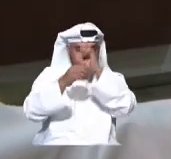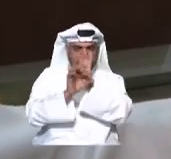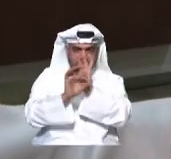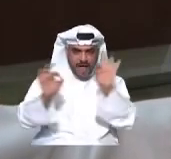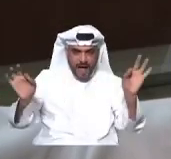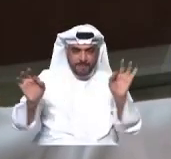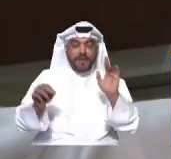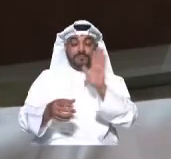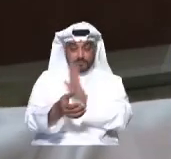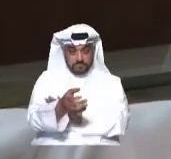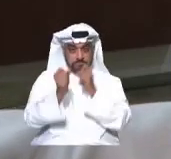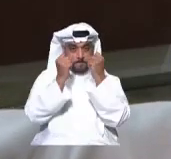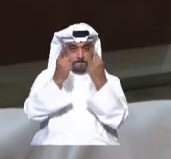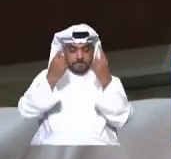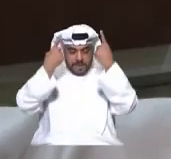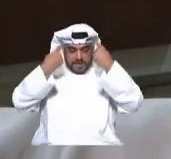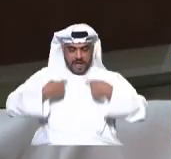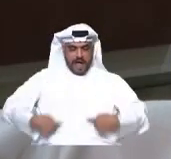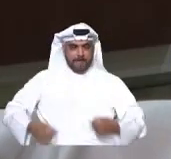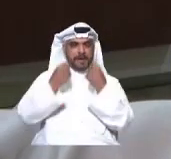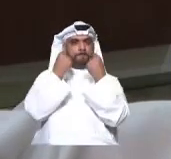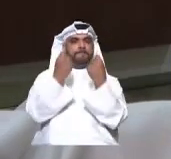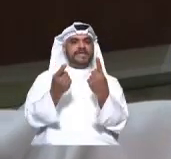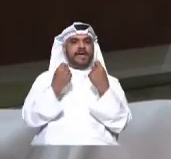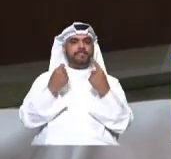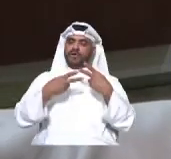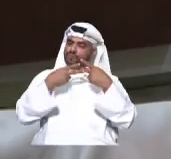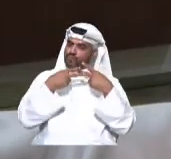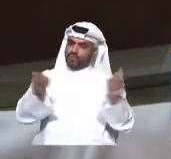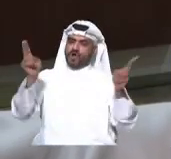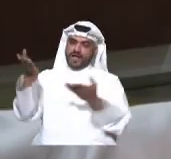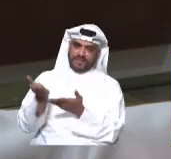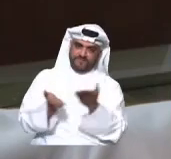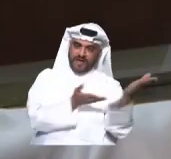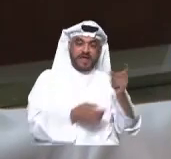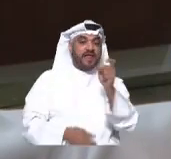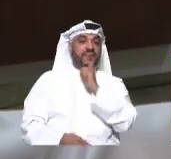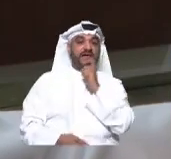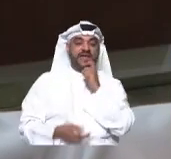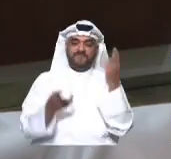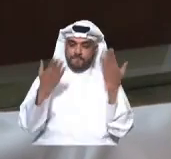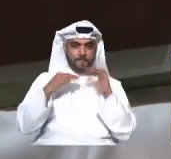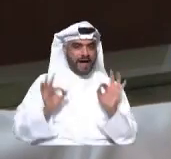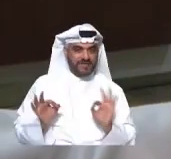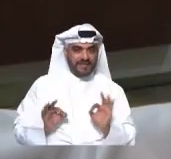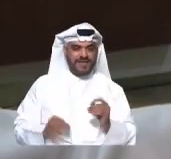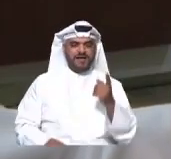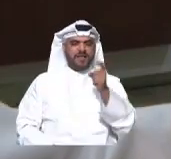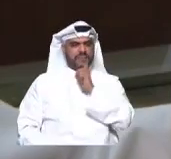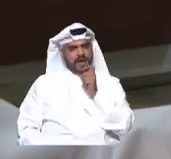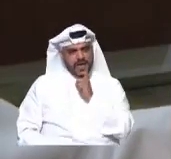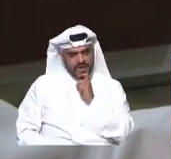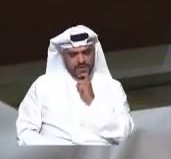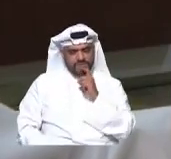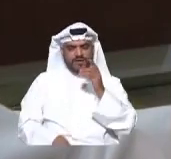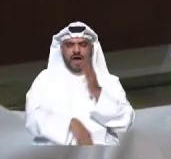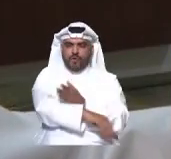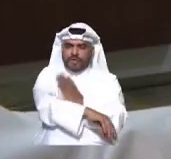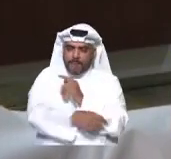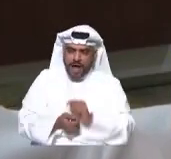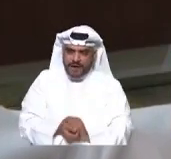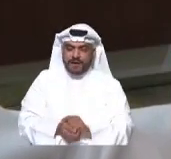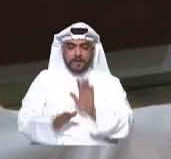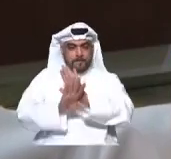أن المتبرع يعني كامل ومناسب للتبرع من مختلف النواحي. إحنا عندنا شروط للتبرع، وبعدها